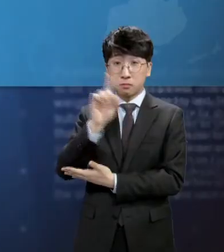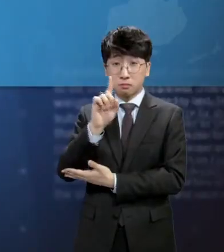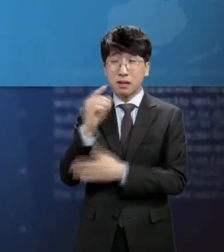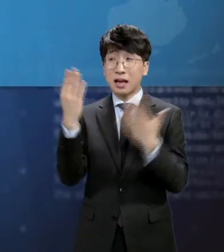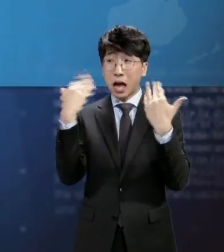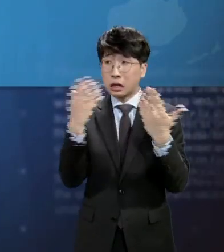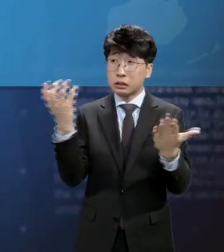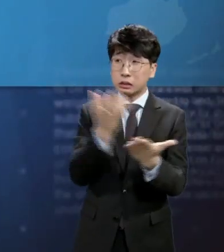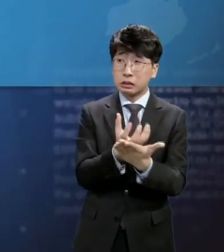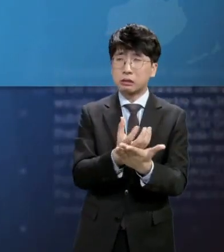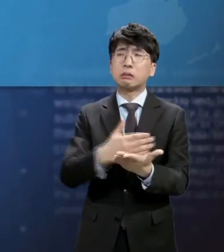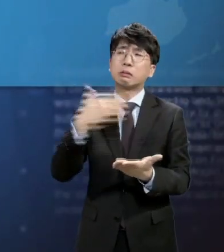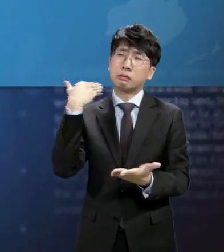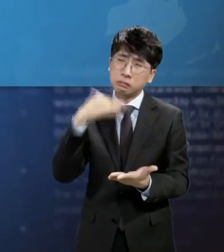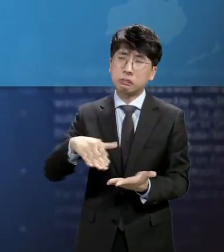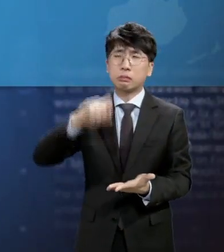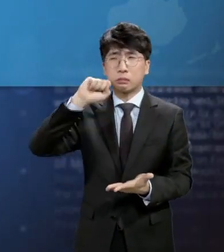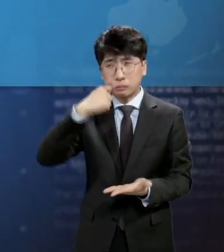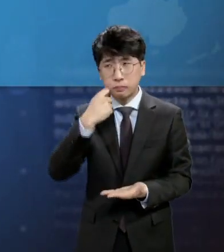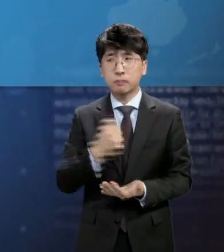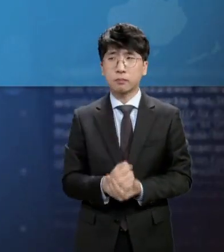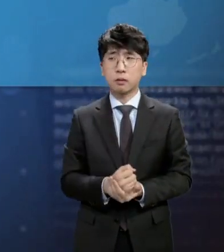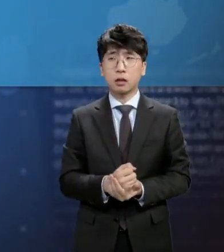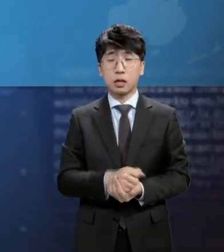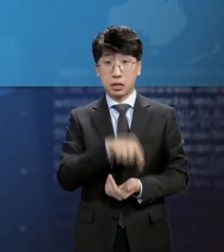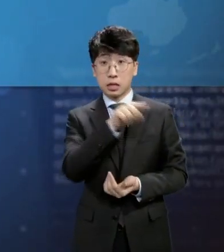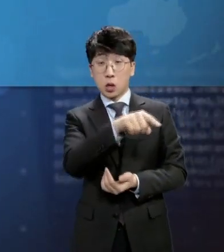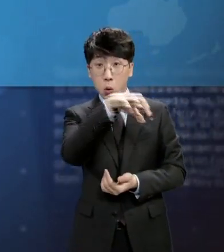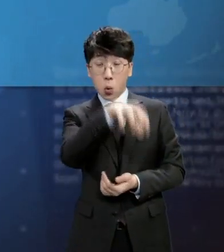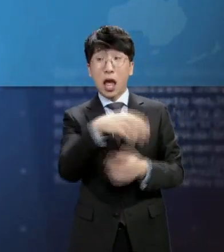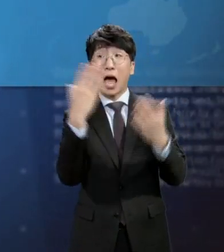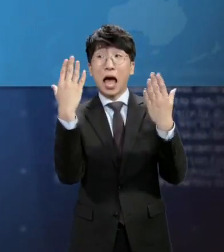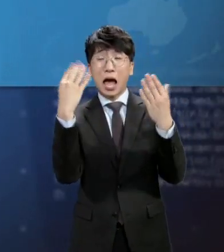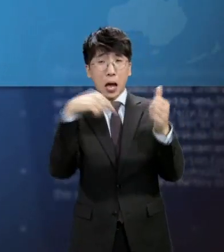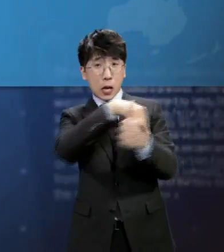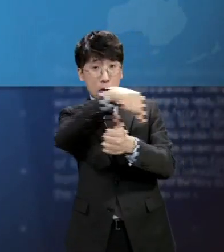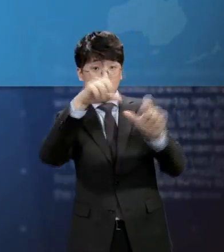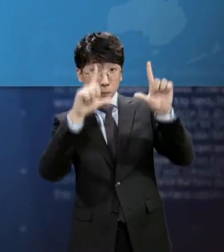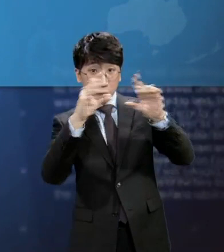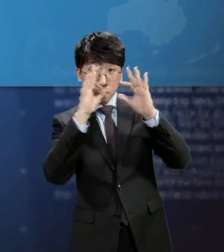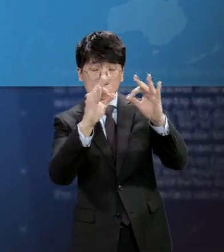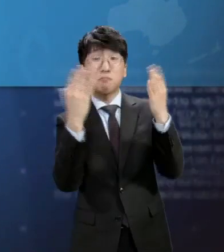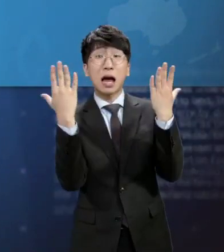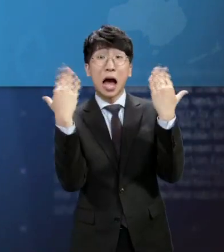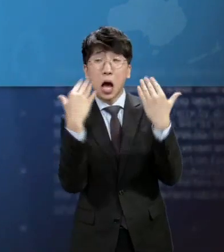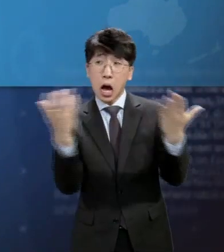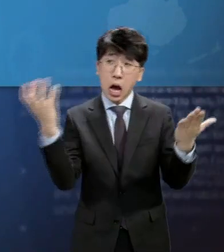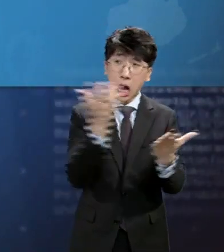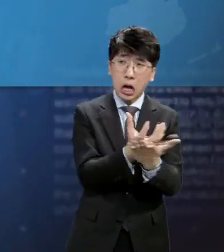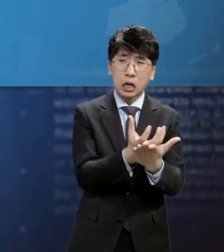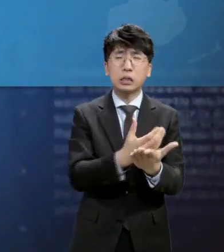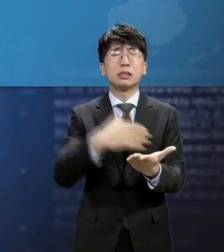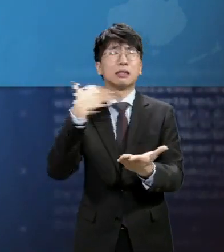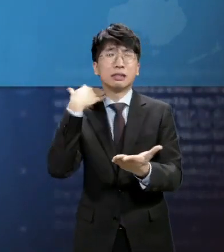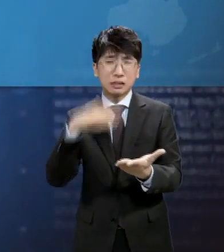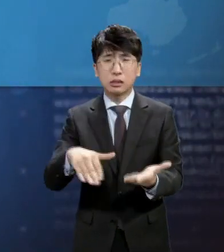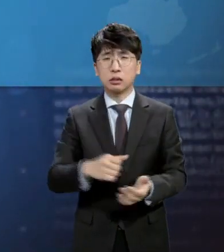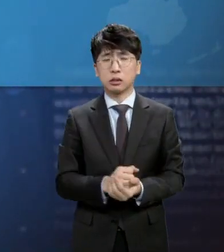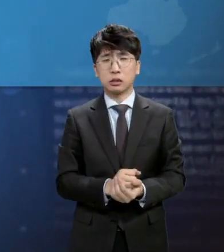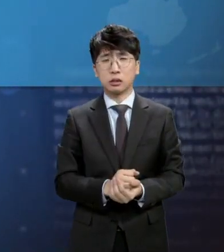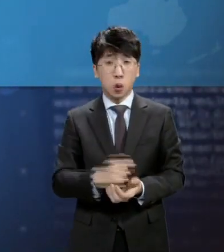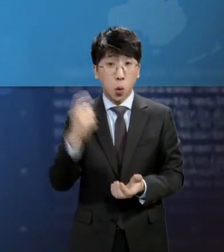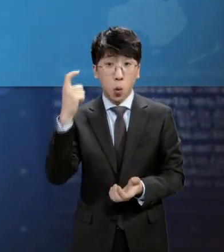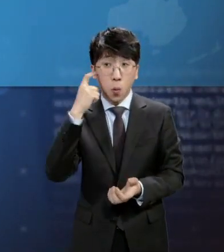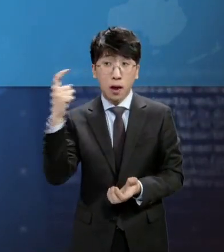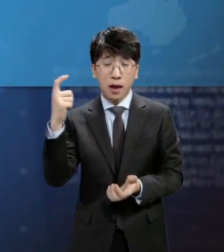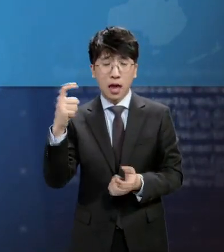거기가 그 전농 지역 자체가 학교 설립 지역이 안 나오는 지역이에요. 네. 예, 설립 지역이 안